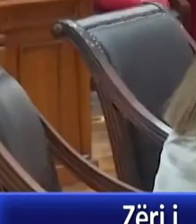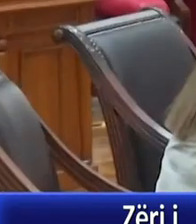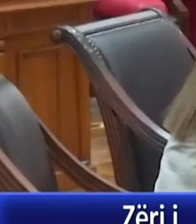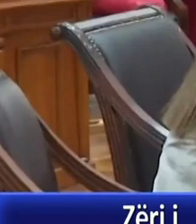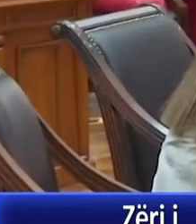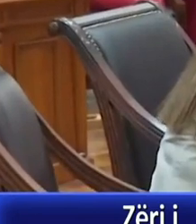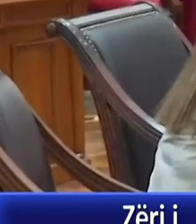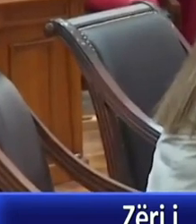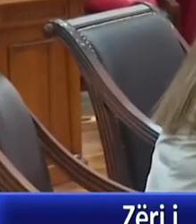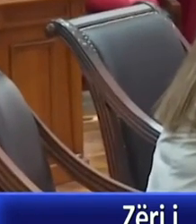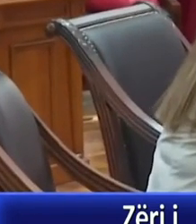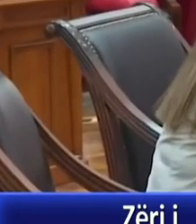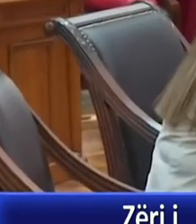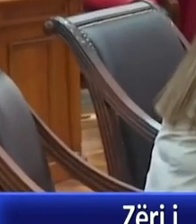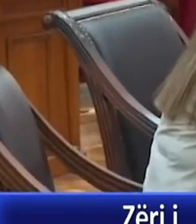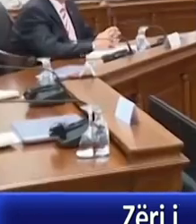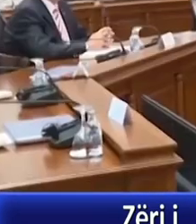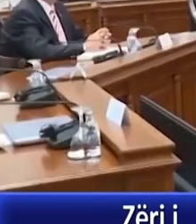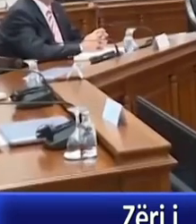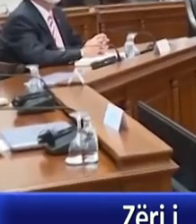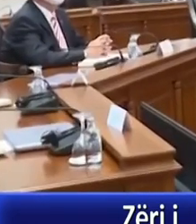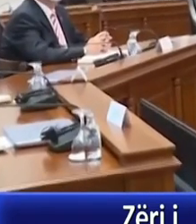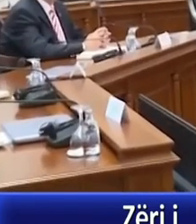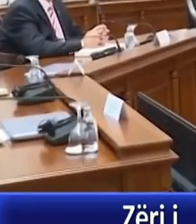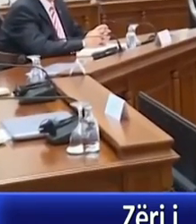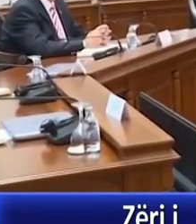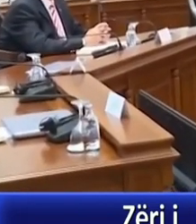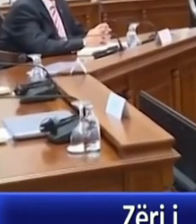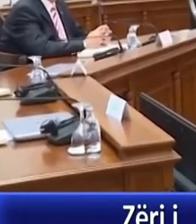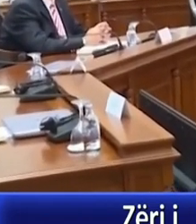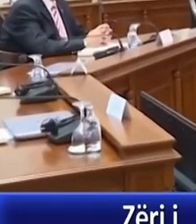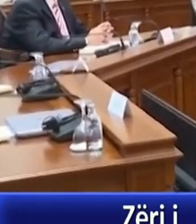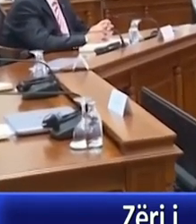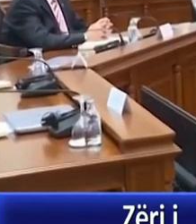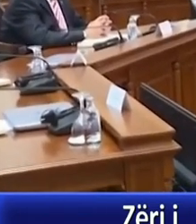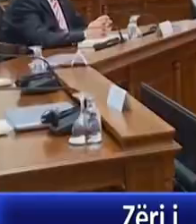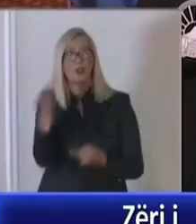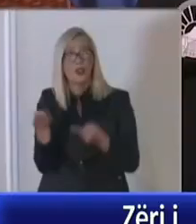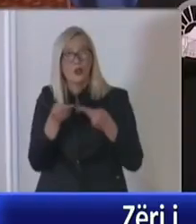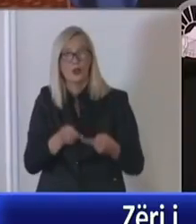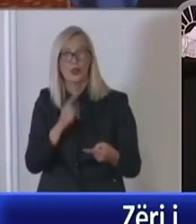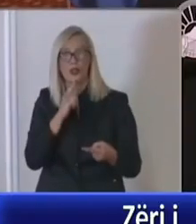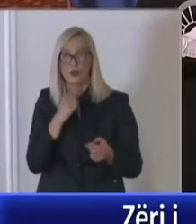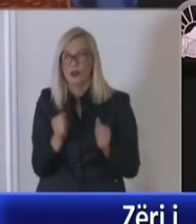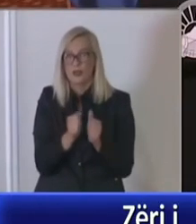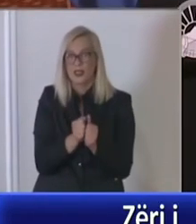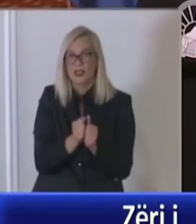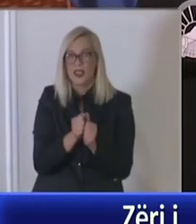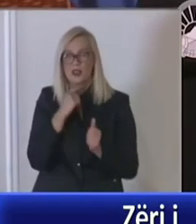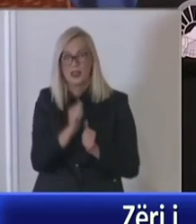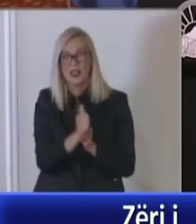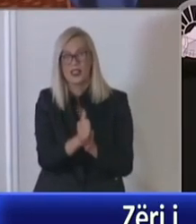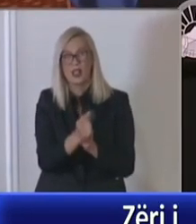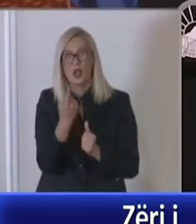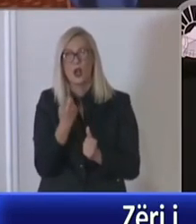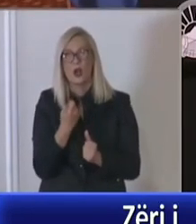deri në muajin gusht kanë realizuar shkëmbim mallrash me vlerë prej rreth 170 milion eurosh. Zaev theksoi